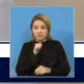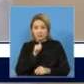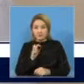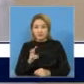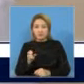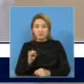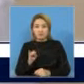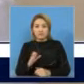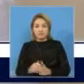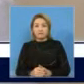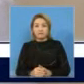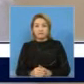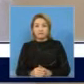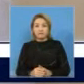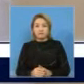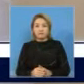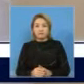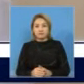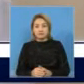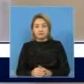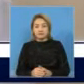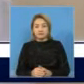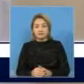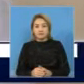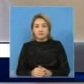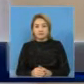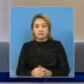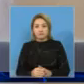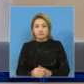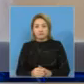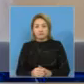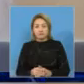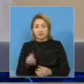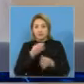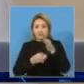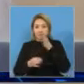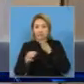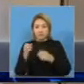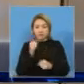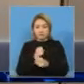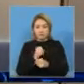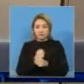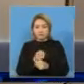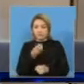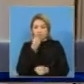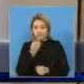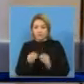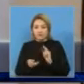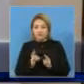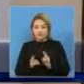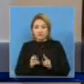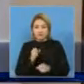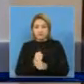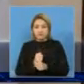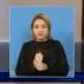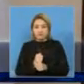пестициды на воде, которые и антибиотики делаются. Пищевые продукты в основном делаем